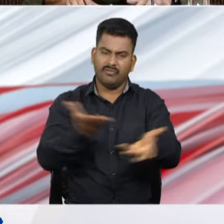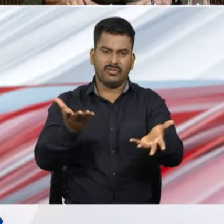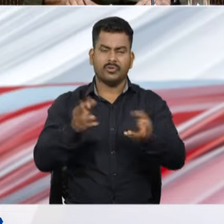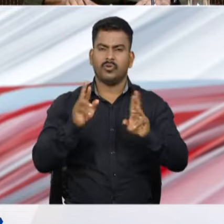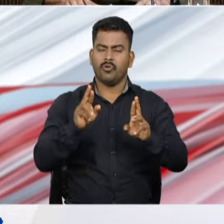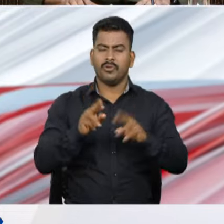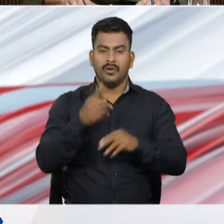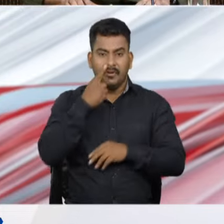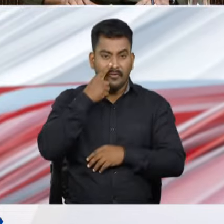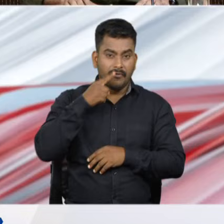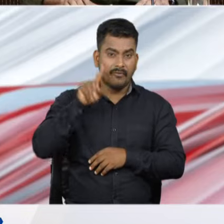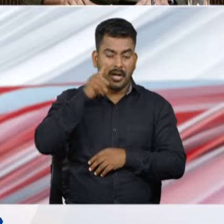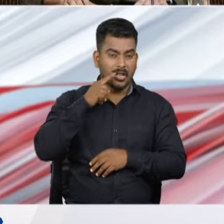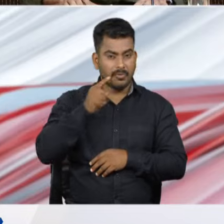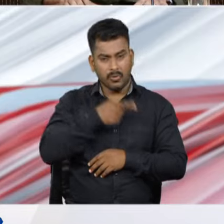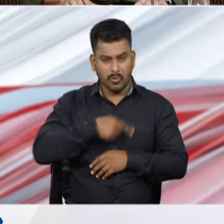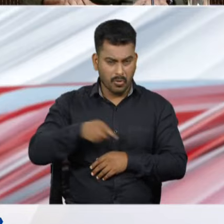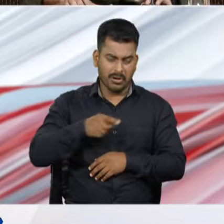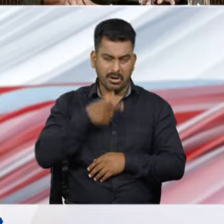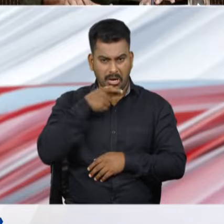ഇത് രക്ഷകർത്താക്കളുടെയും